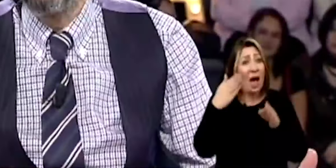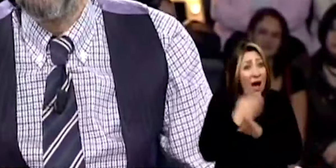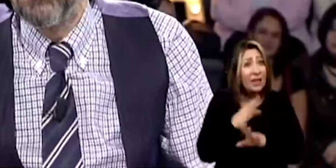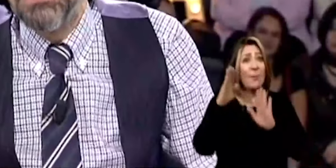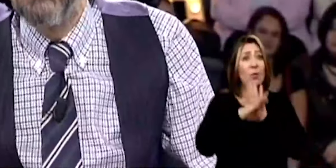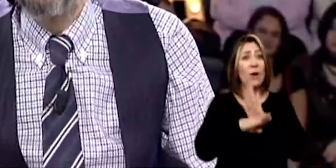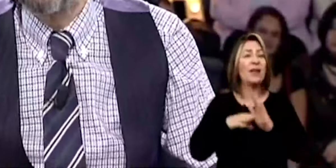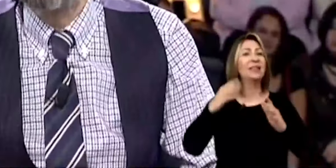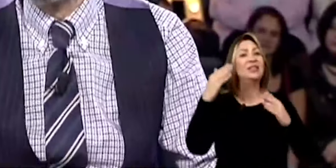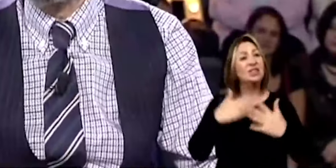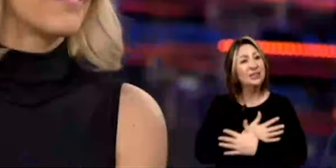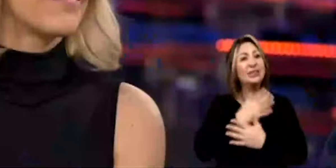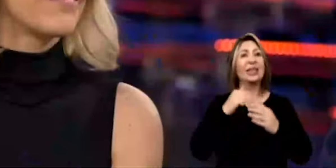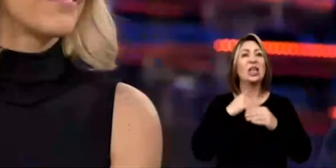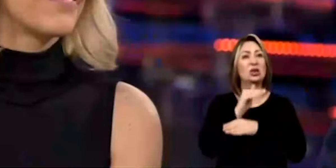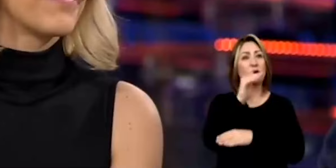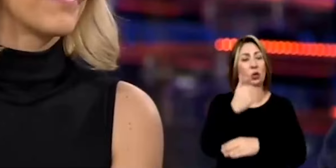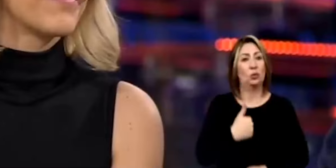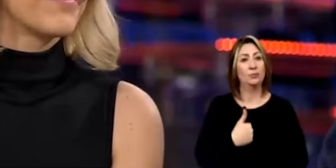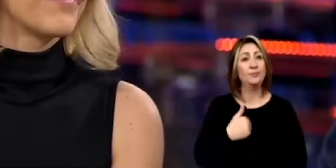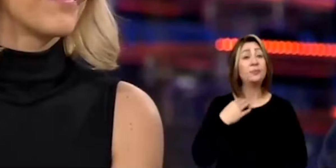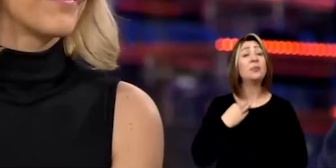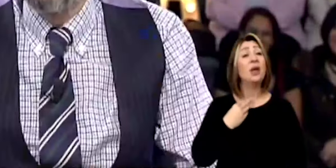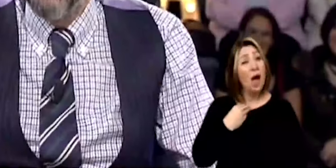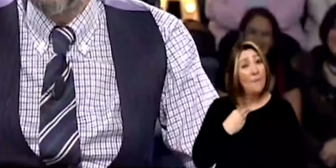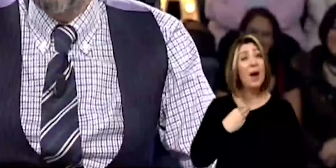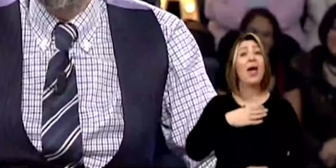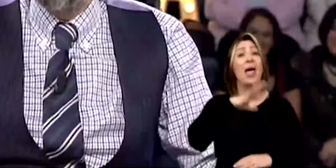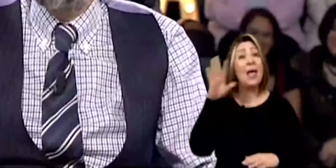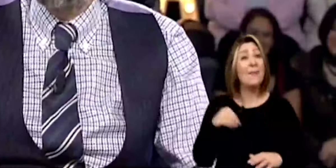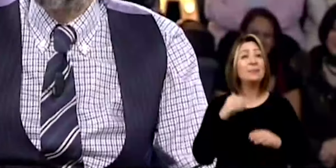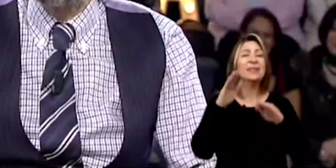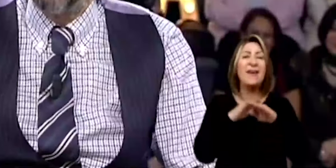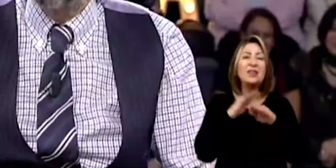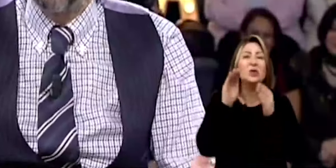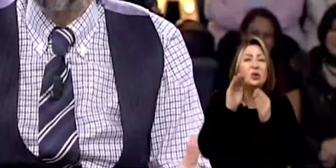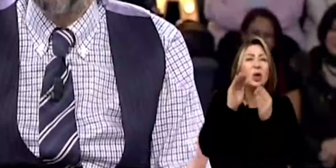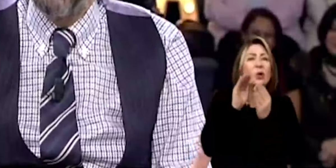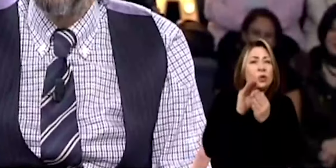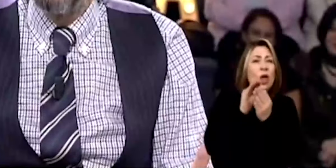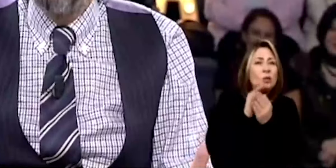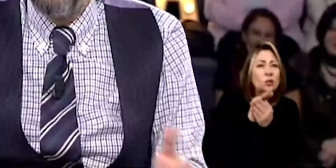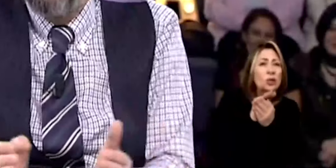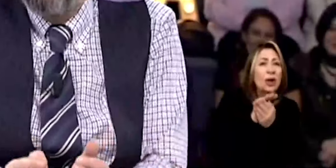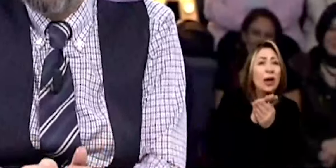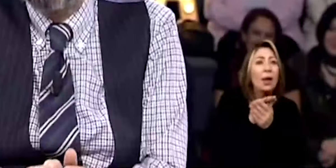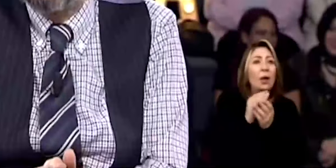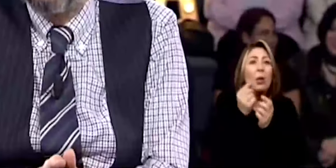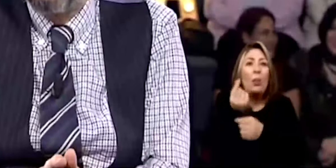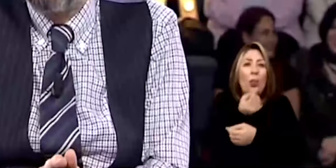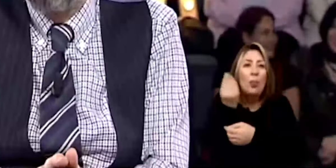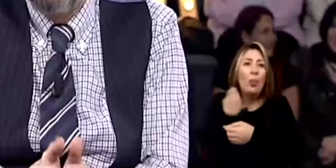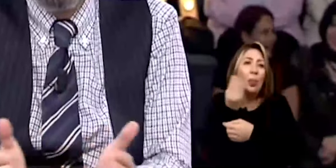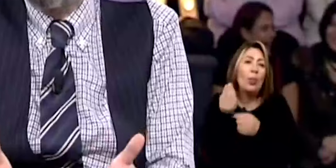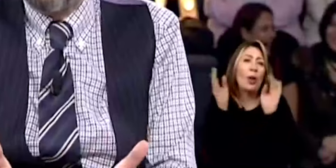programlarımda cinselliği yaşatıyordum. Fakat hepimiz yavaş yavaş küçüle böyle güdük